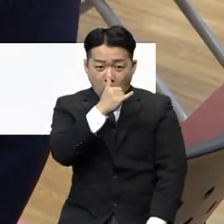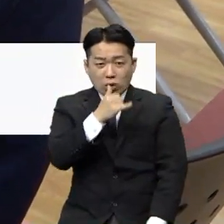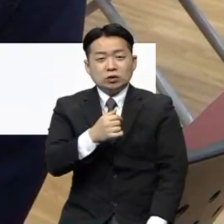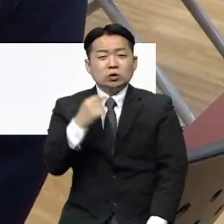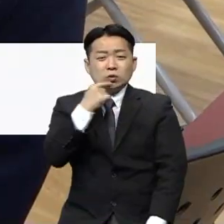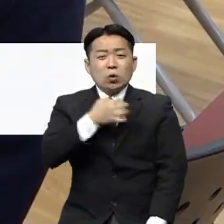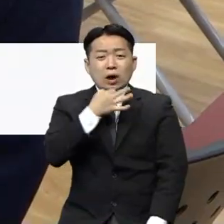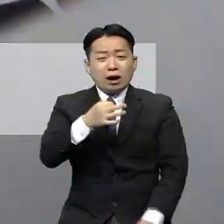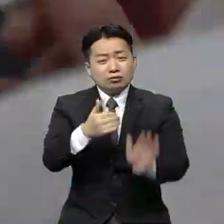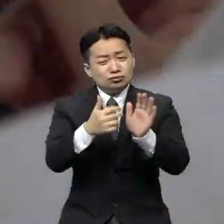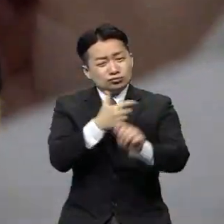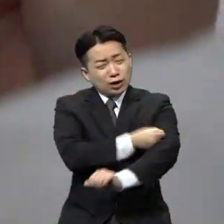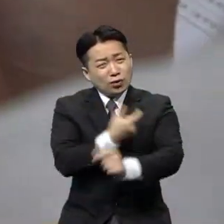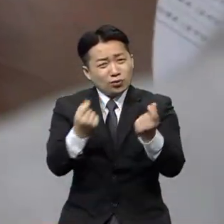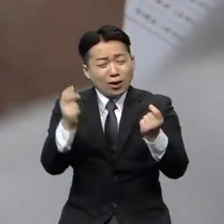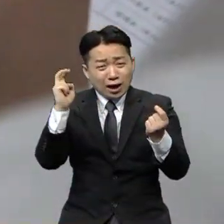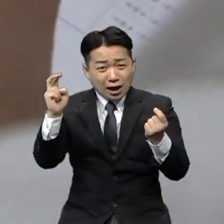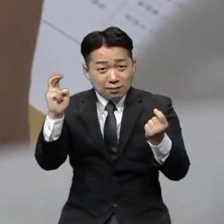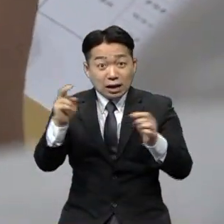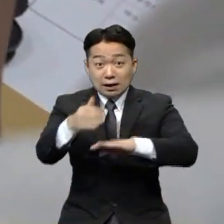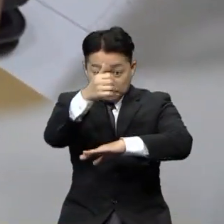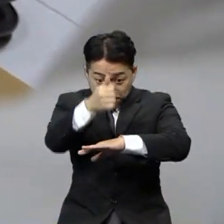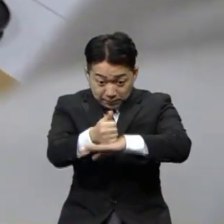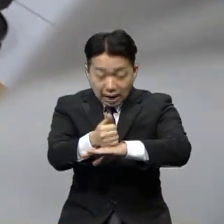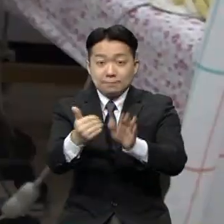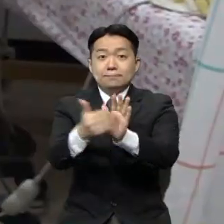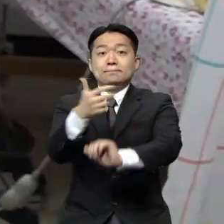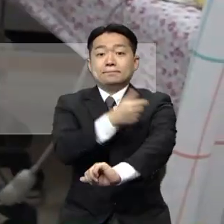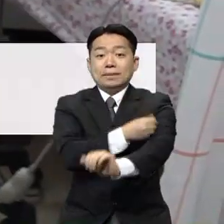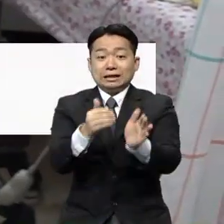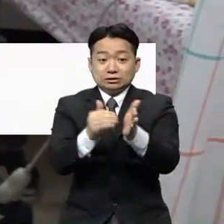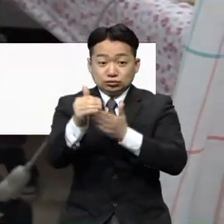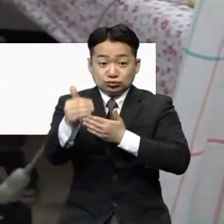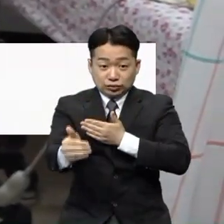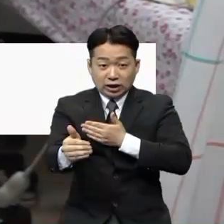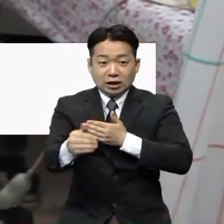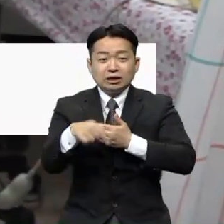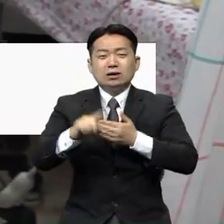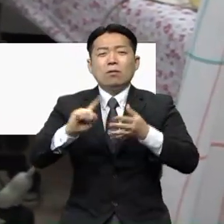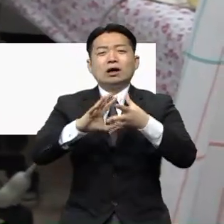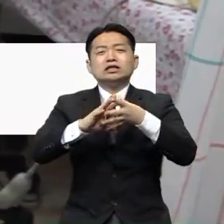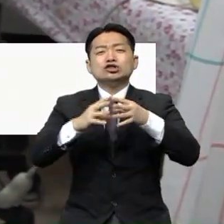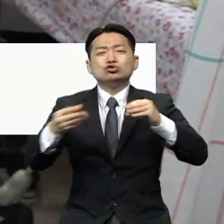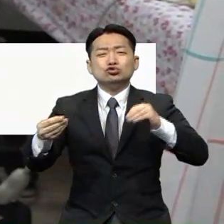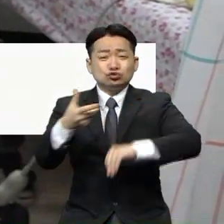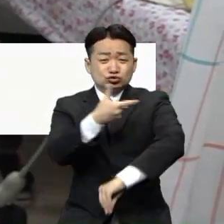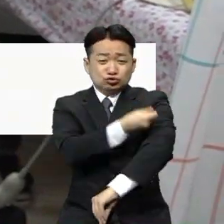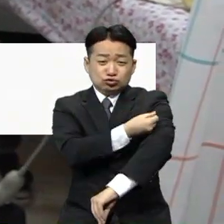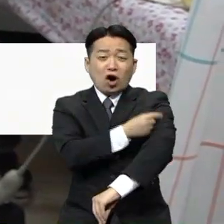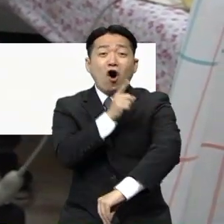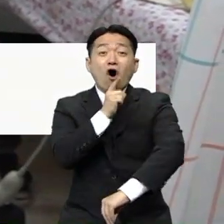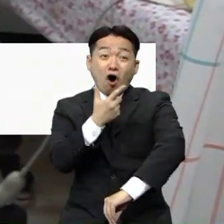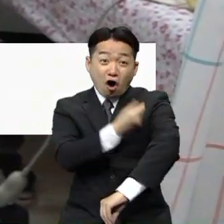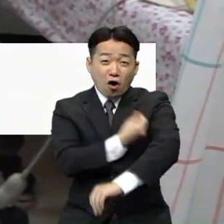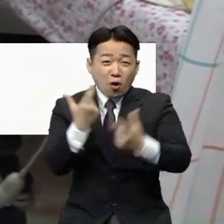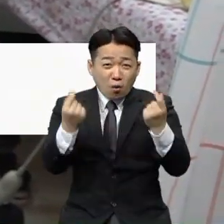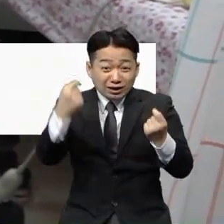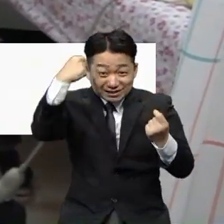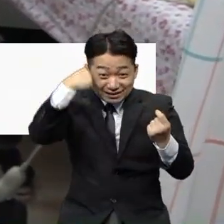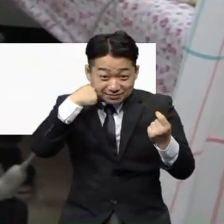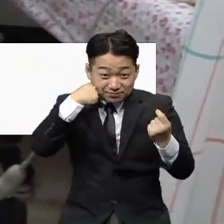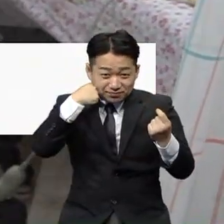독감이랑 똑같지 않을까요? 드디어 백신을 맞고 일반 근육주사, 엉덩이 주사 맞는 것처럼